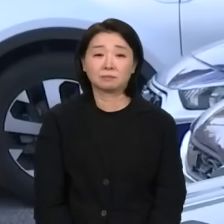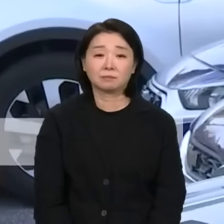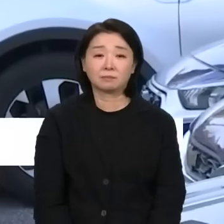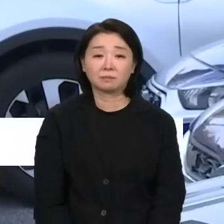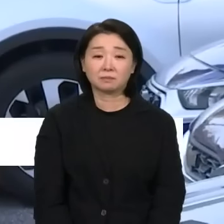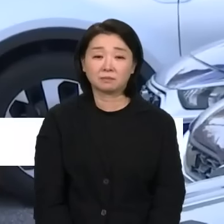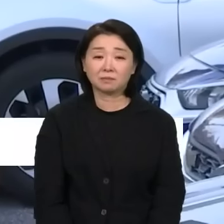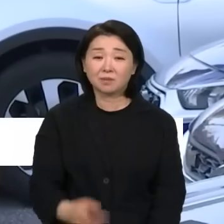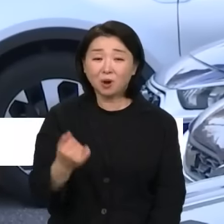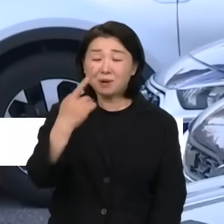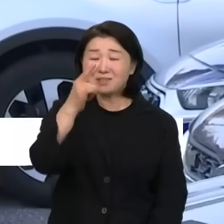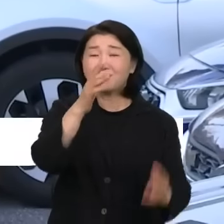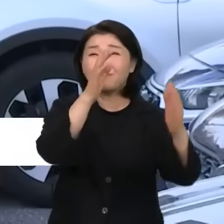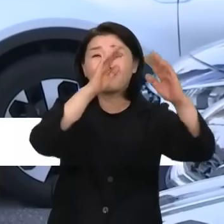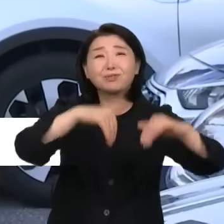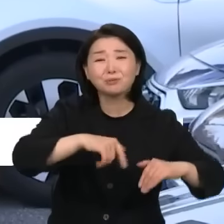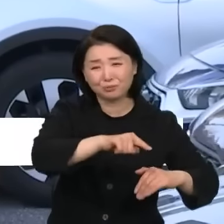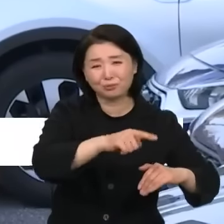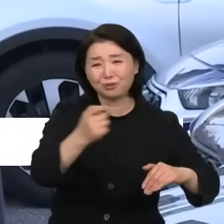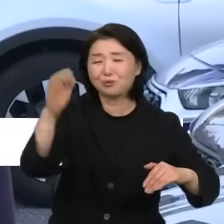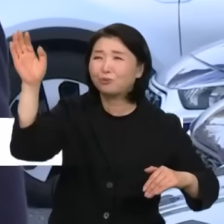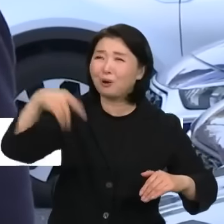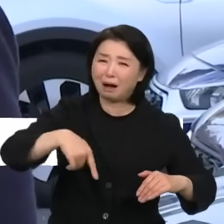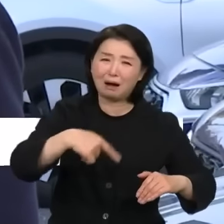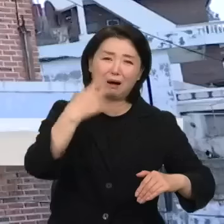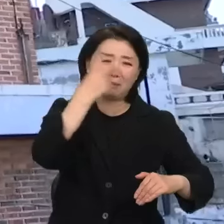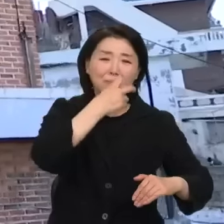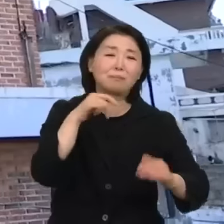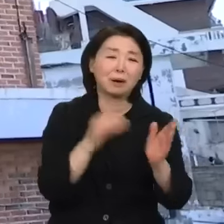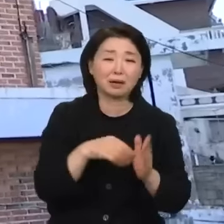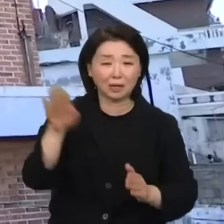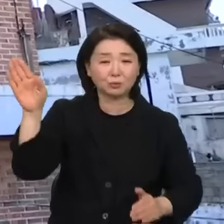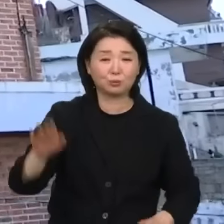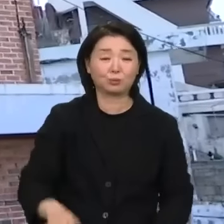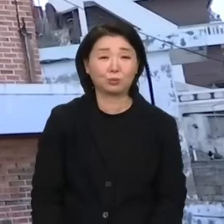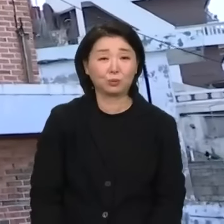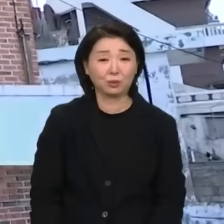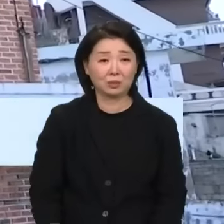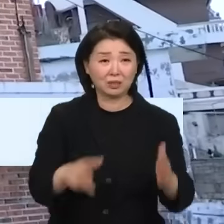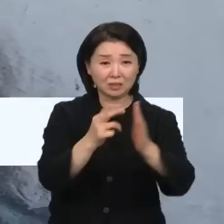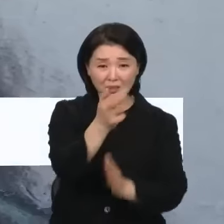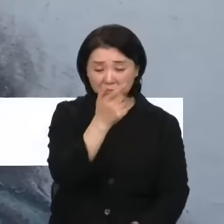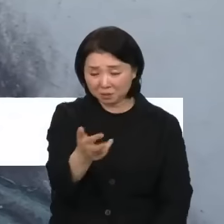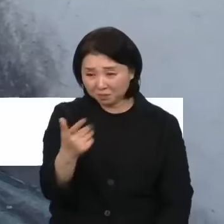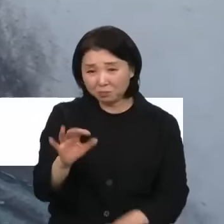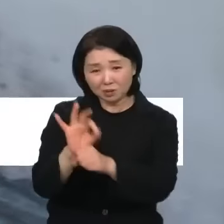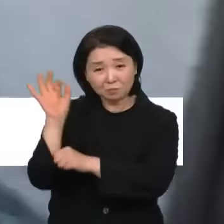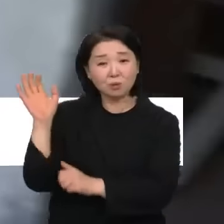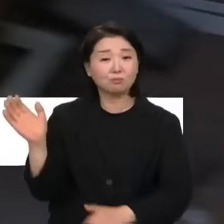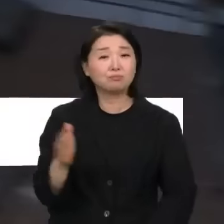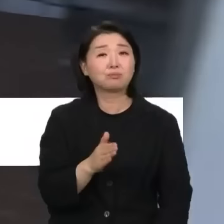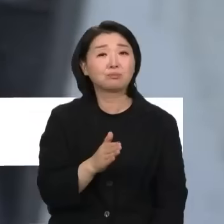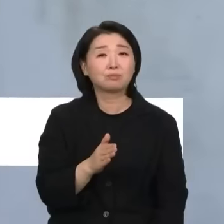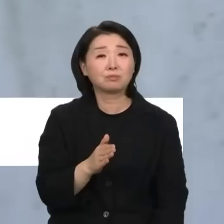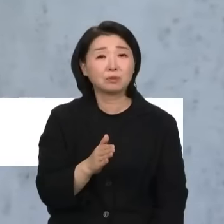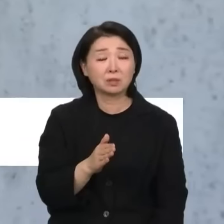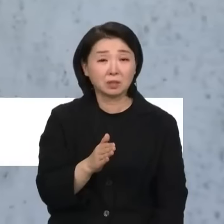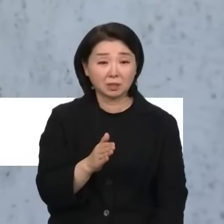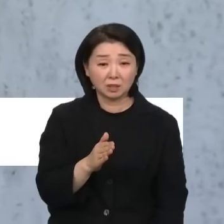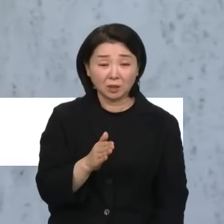전에도 요 무너져가지고 119 왔다 가고 그랬습니다. 집이 비기 시작한 건 10여 년 전부터입니다.